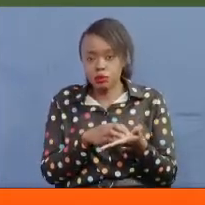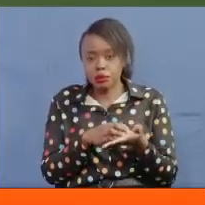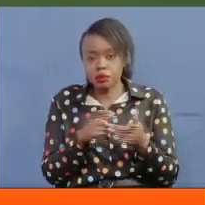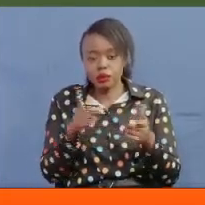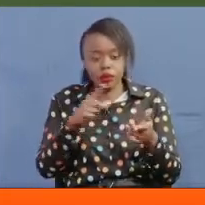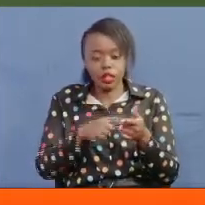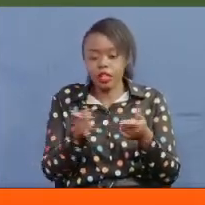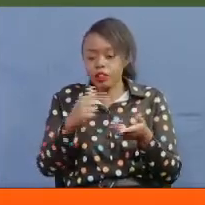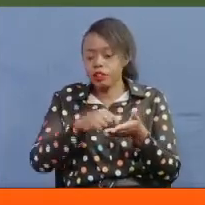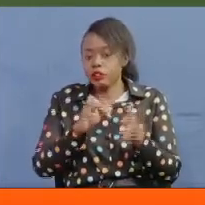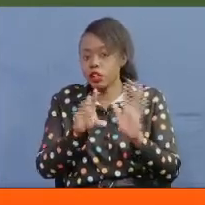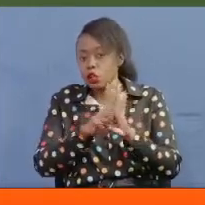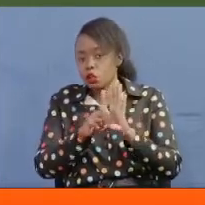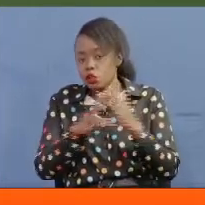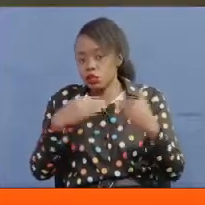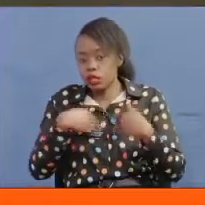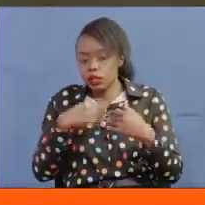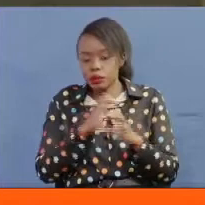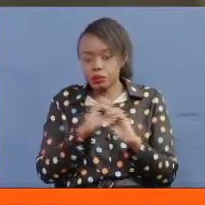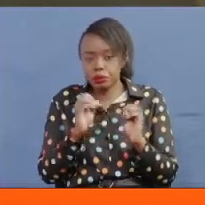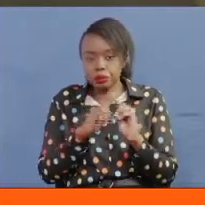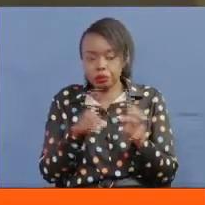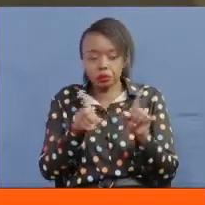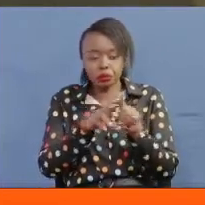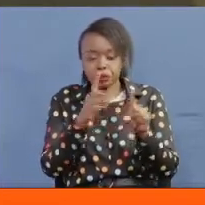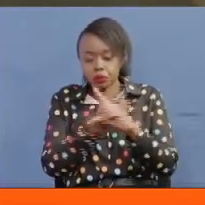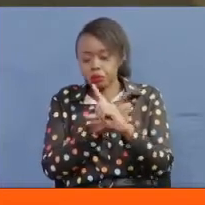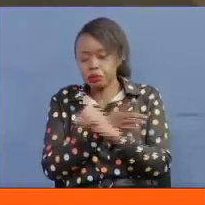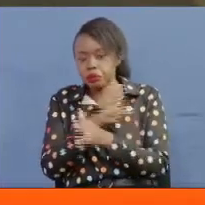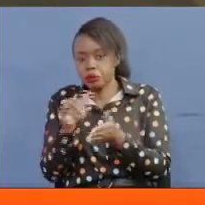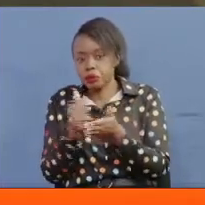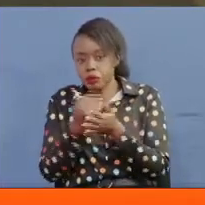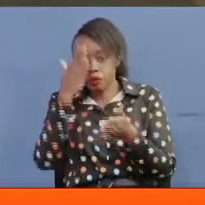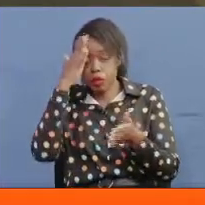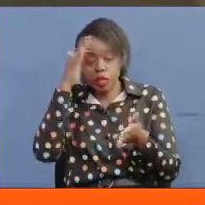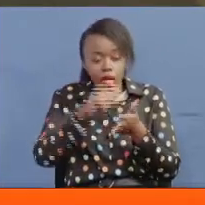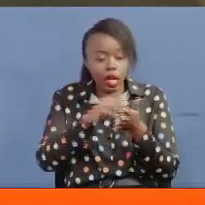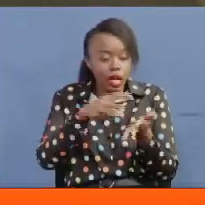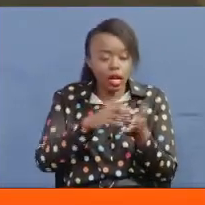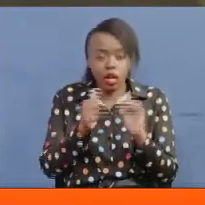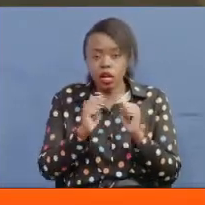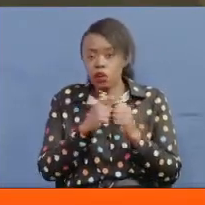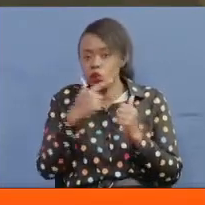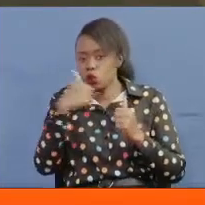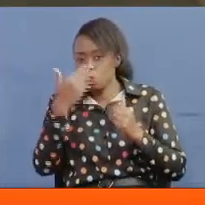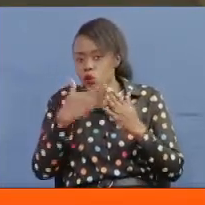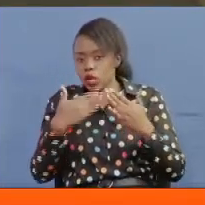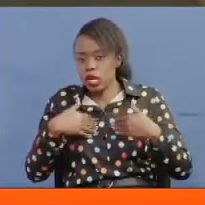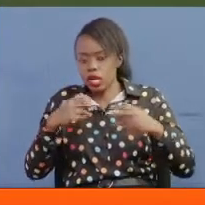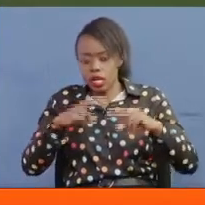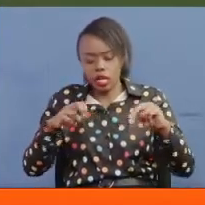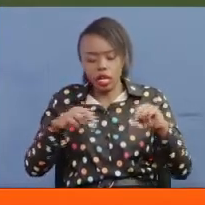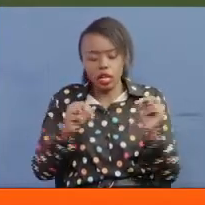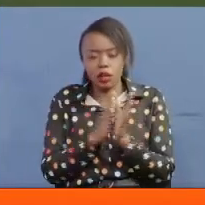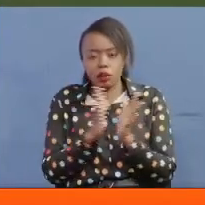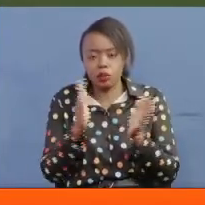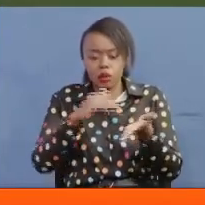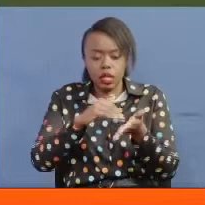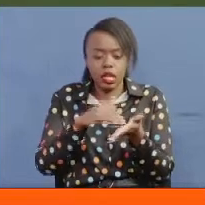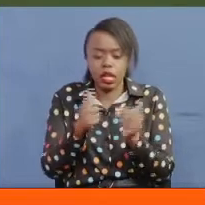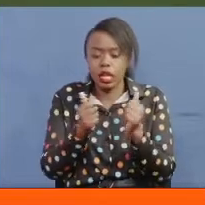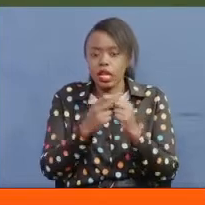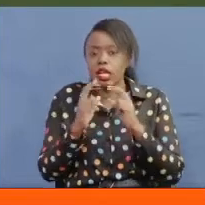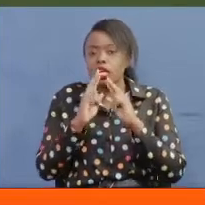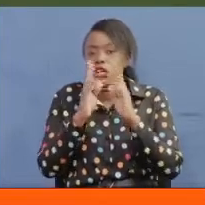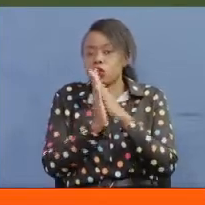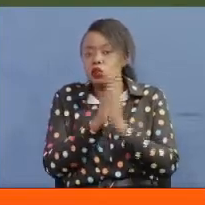found to be unlawfully present in Kenya. Upande wa mashtaka ulijulisha koti kwamba maafisa kutoka idara ya upelelezi walipata habari